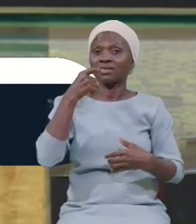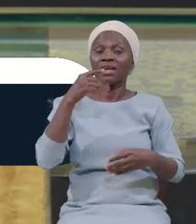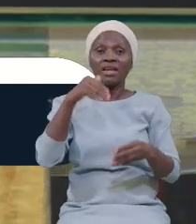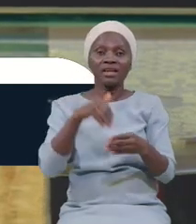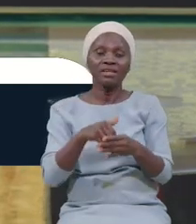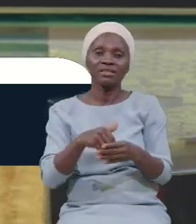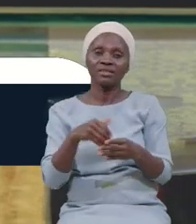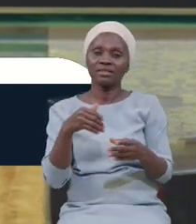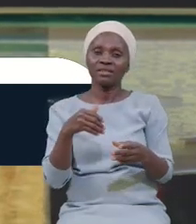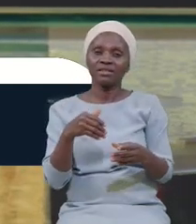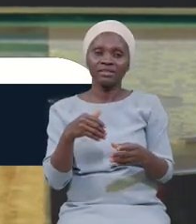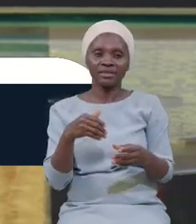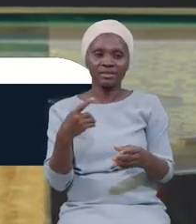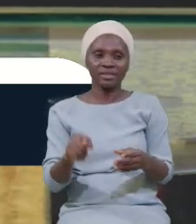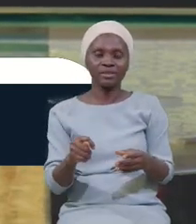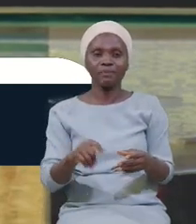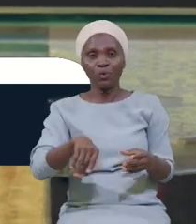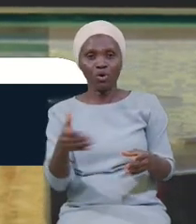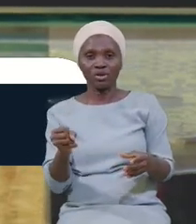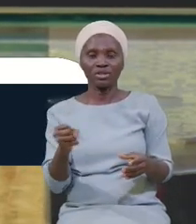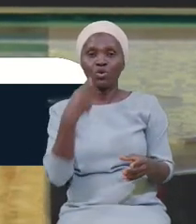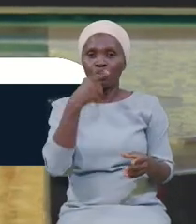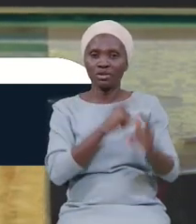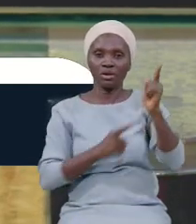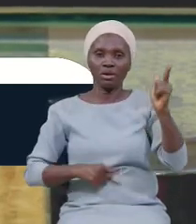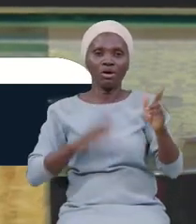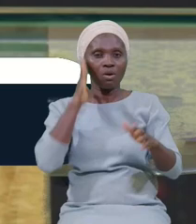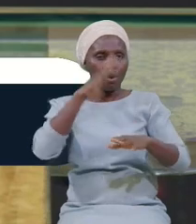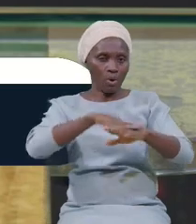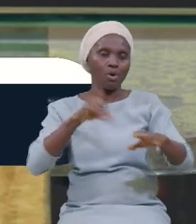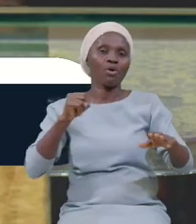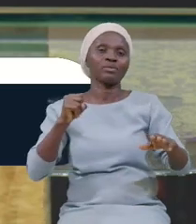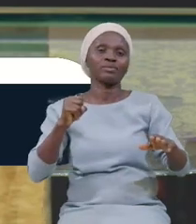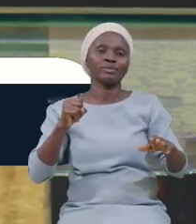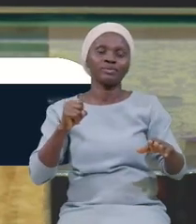les réchappés que l'Éternel appellera.